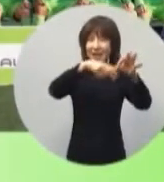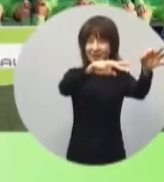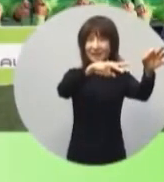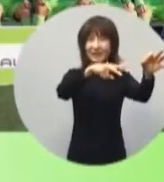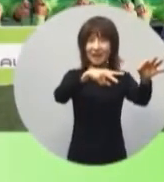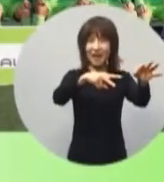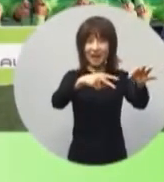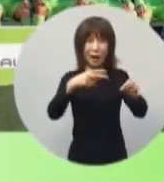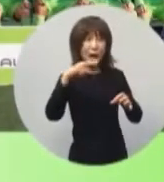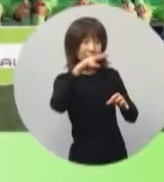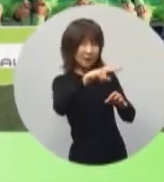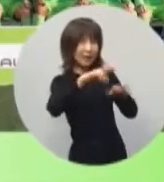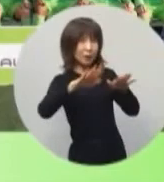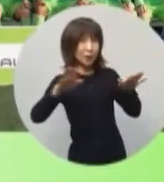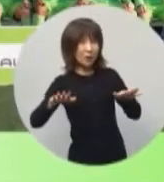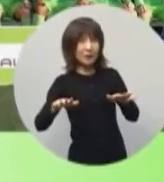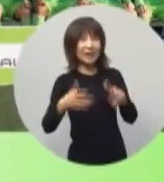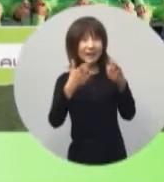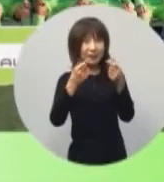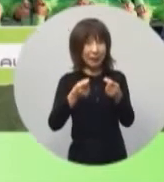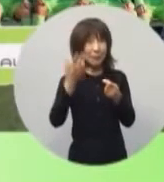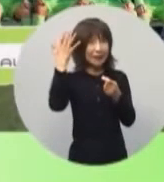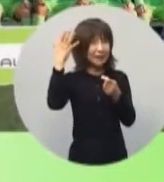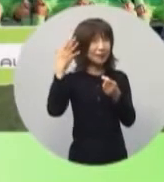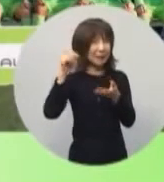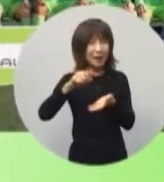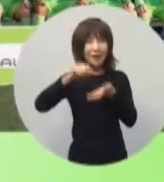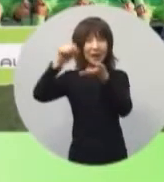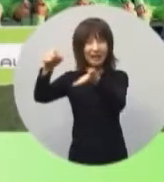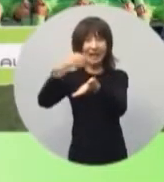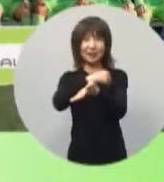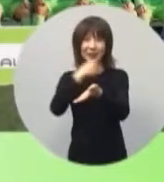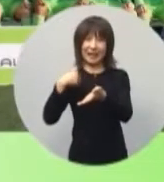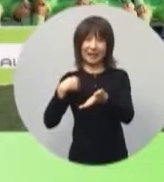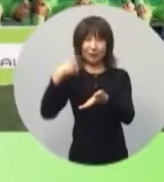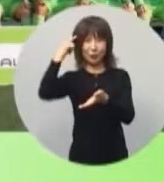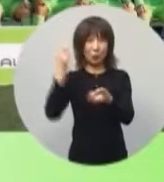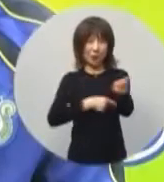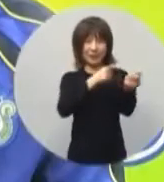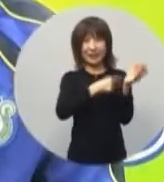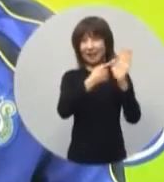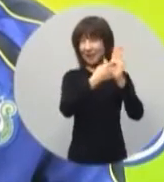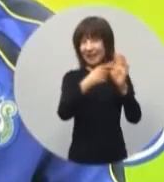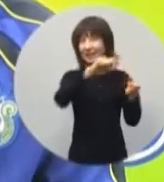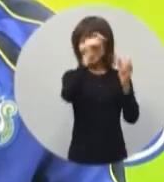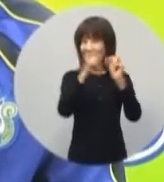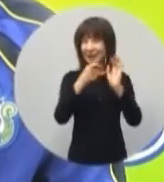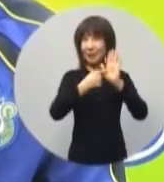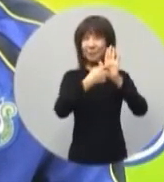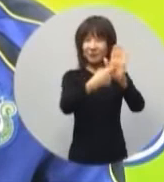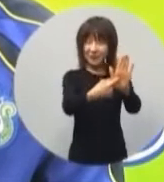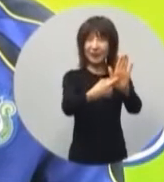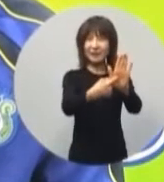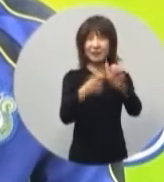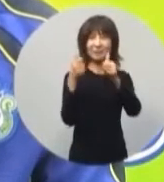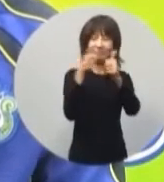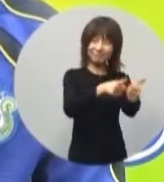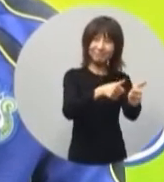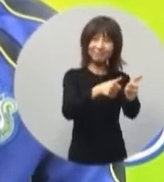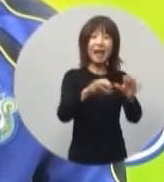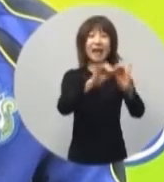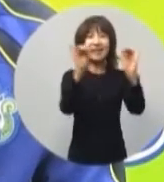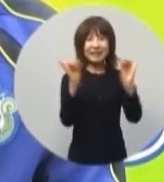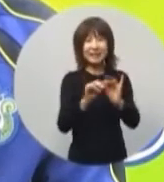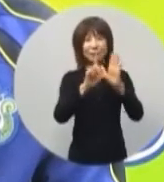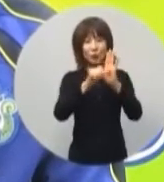見てくれている子どもたちにもやっぱ夢を与えるものだと思うので、力を出して結果が出すっていうことがチームとし